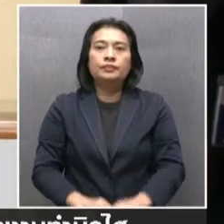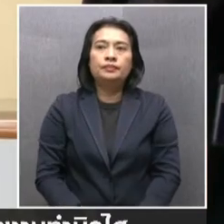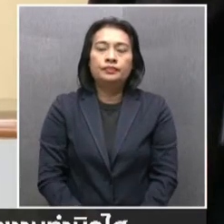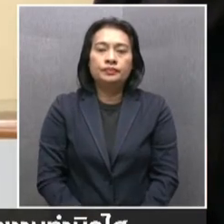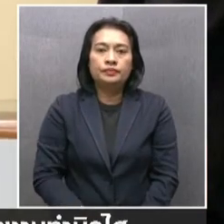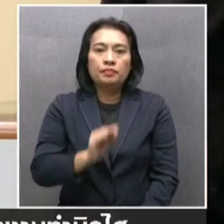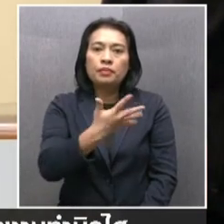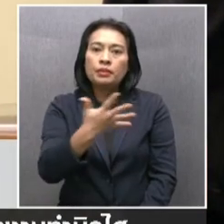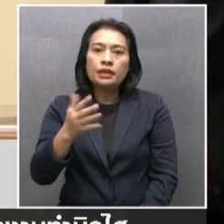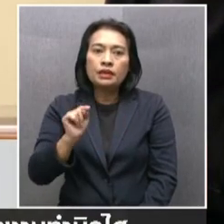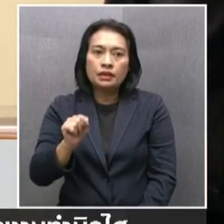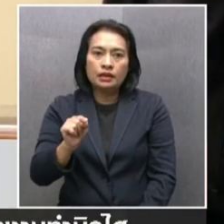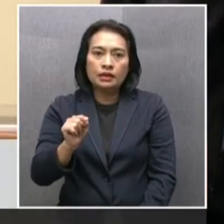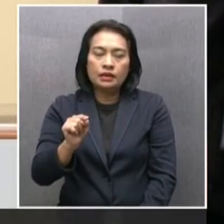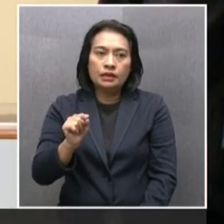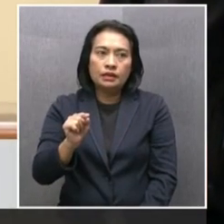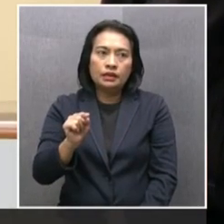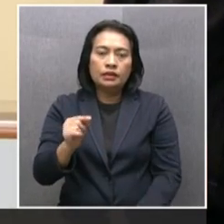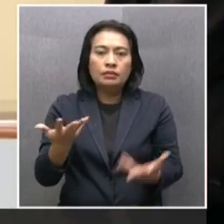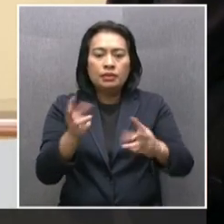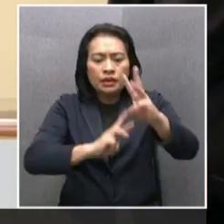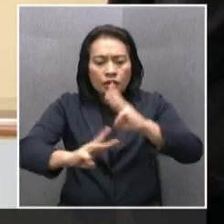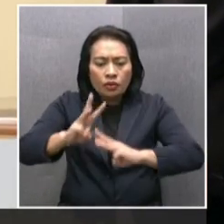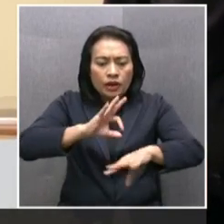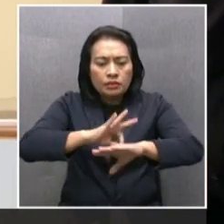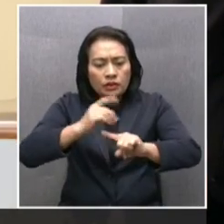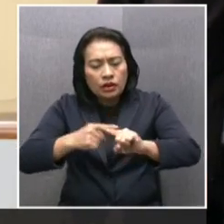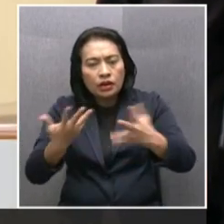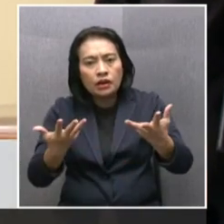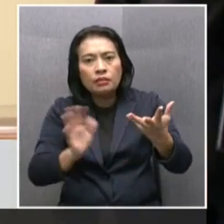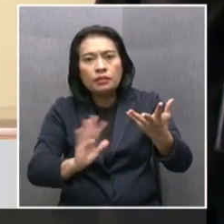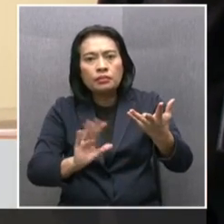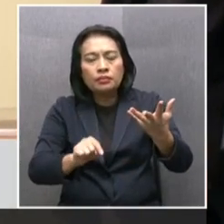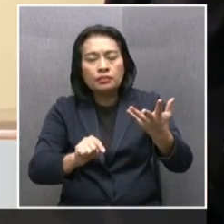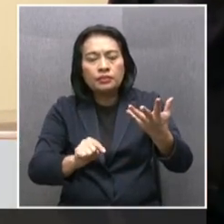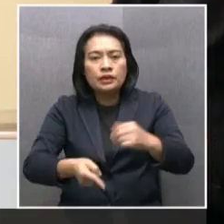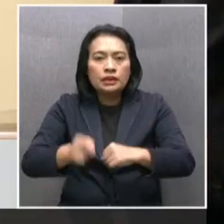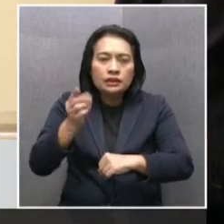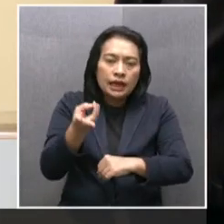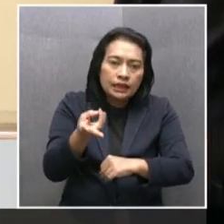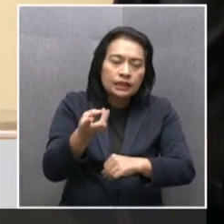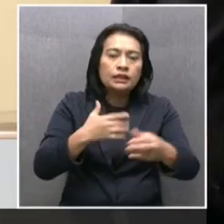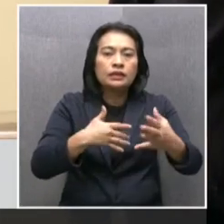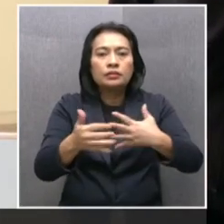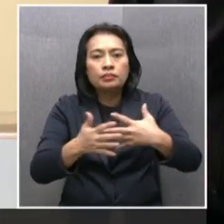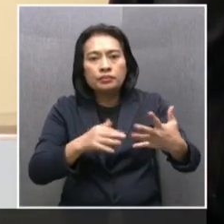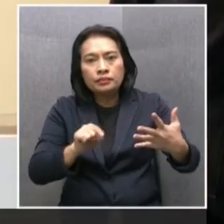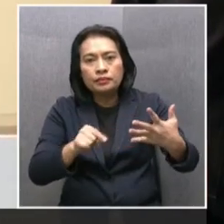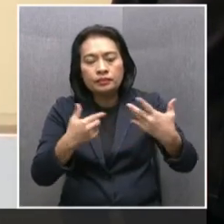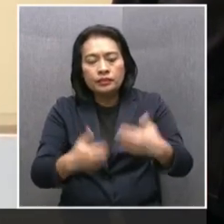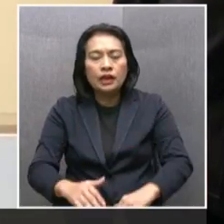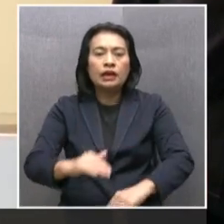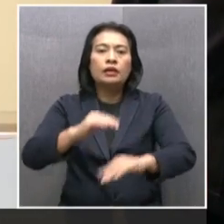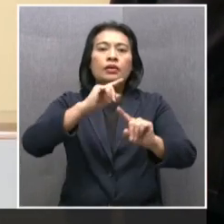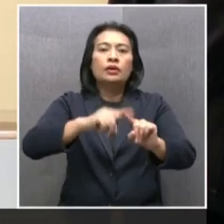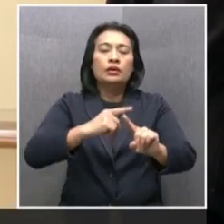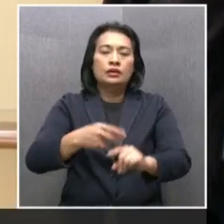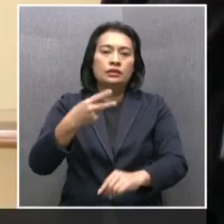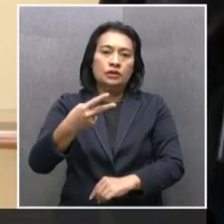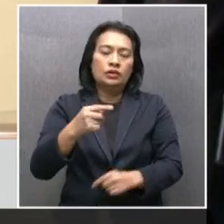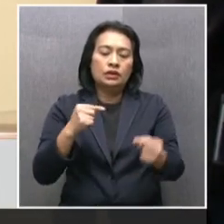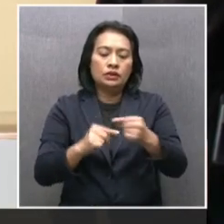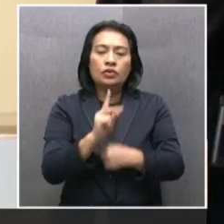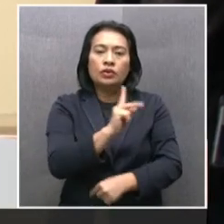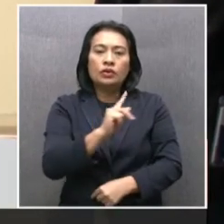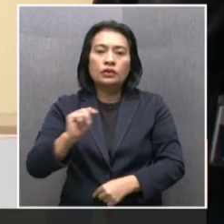อกครับคำว่าสุญญากาศช้านิดช้าหน่อยเราก็ไม่เรียกว่าสุญญากาศอะไรอย่างน้อย2เดือนนี้ก็เป็นช่วงที่กกต.ร